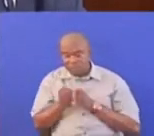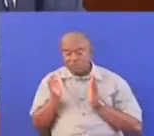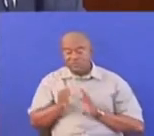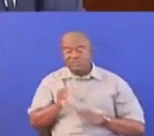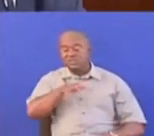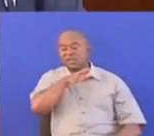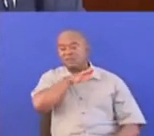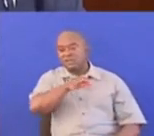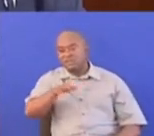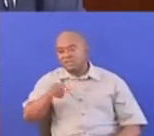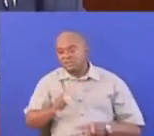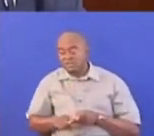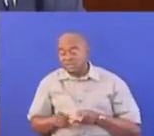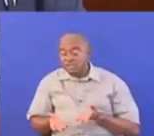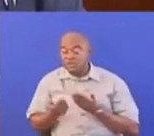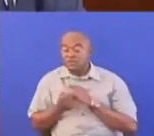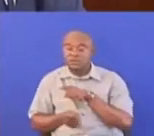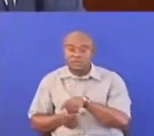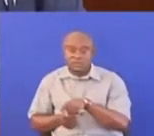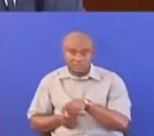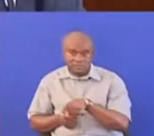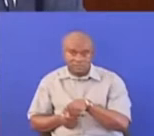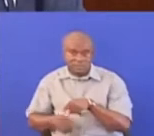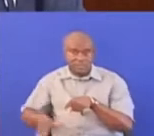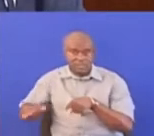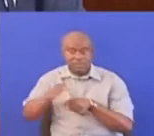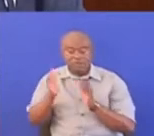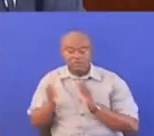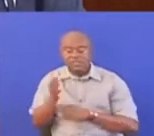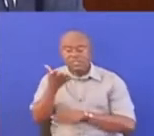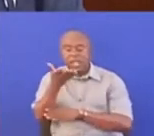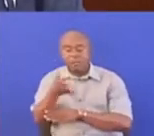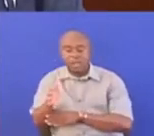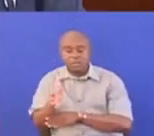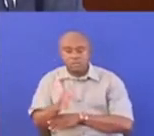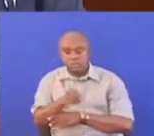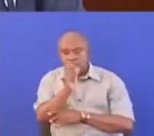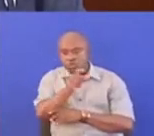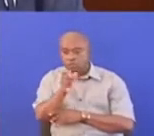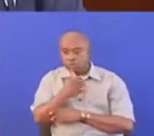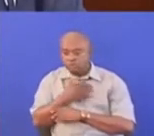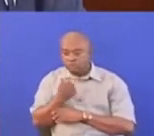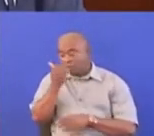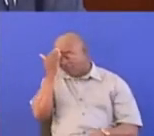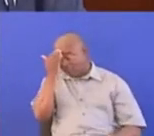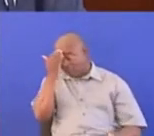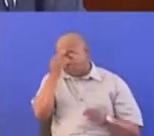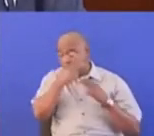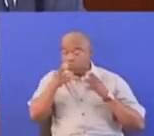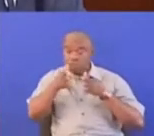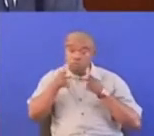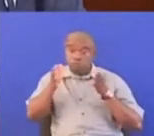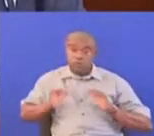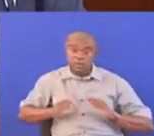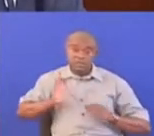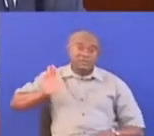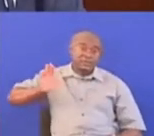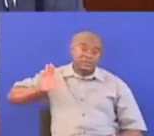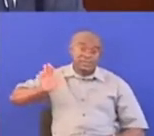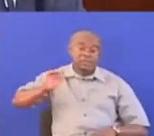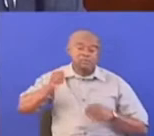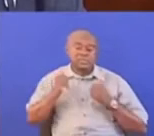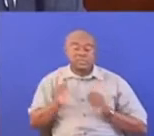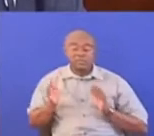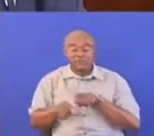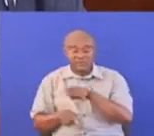mazingira, hapa tunahitaji kuhifadhi hizi haya maeneo ni hifadhi ya maji, ili wananchi wetu waweze kujua jukumu kubwa na maisha yao yanategemea